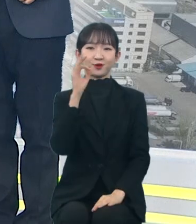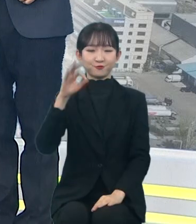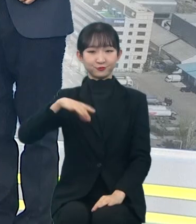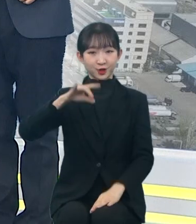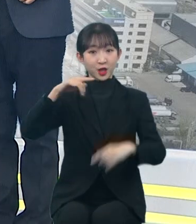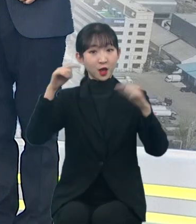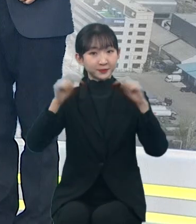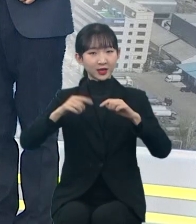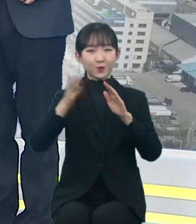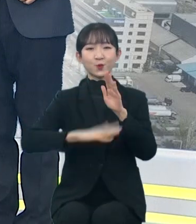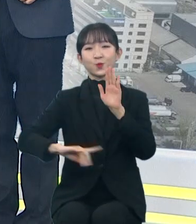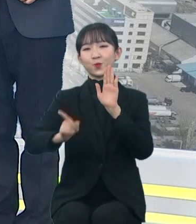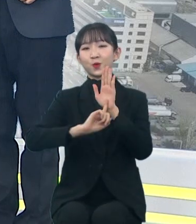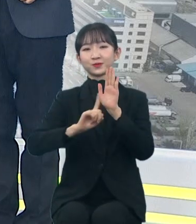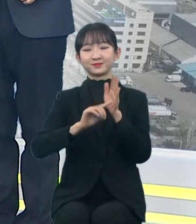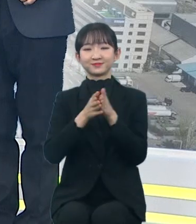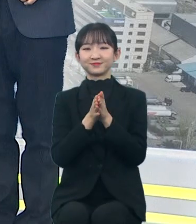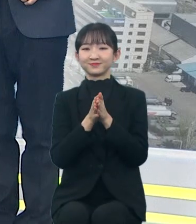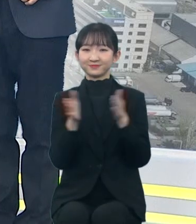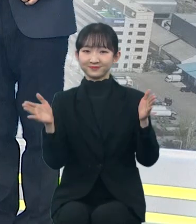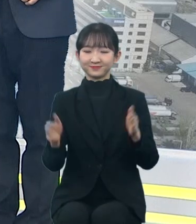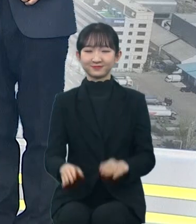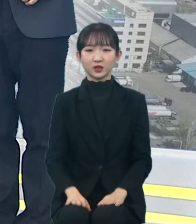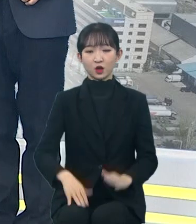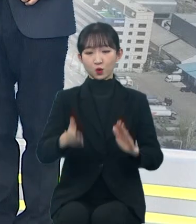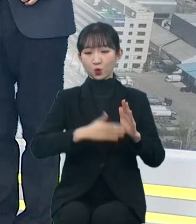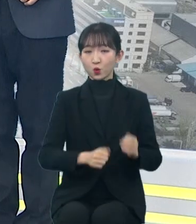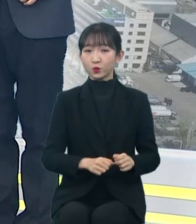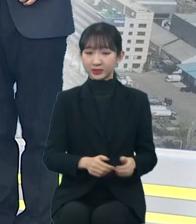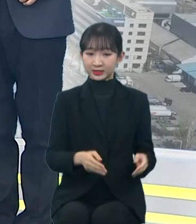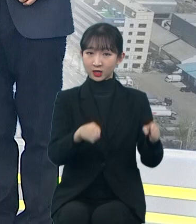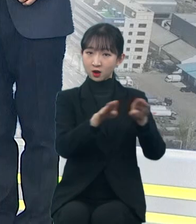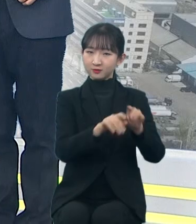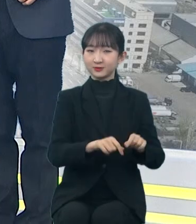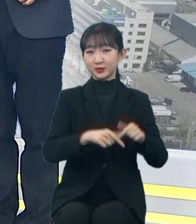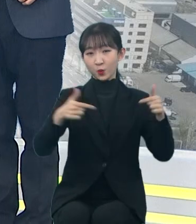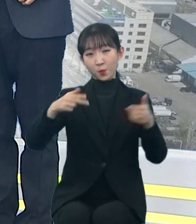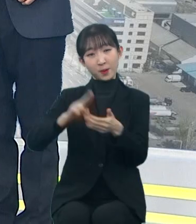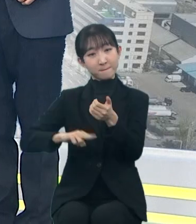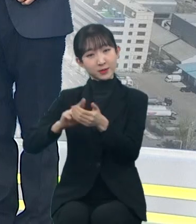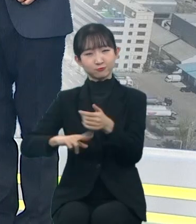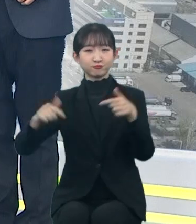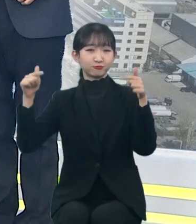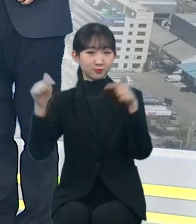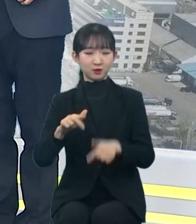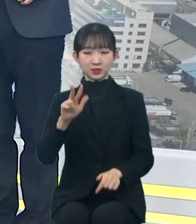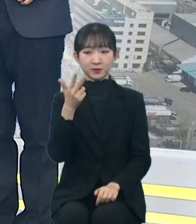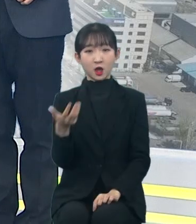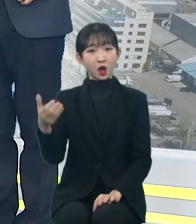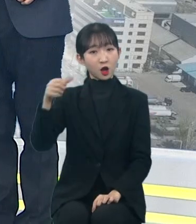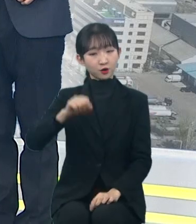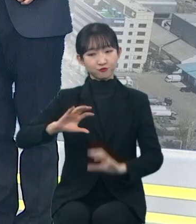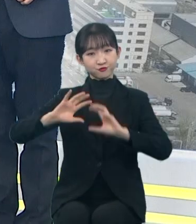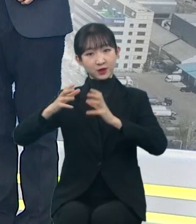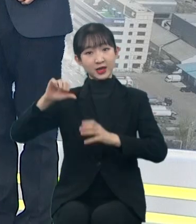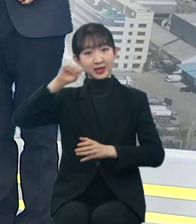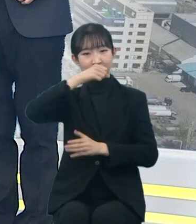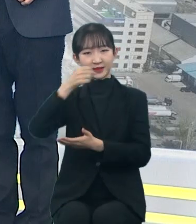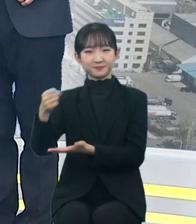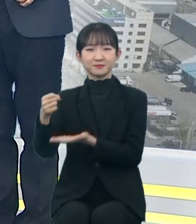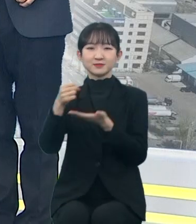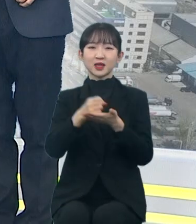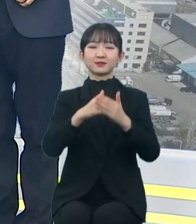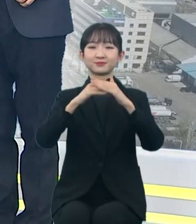대상자 공모에 나서기로 했습니다. 공공시설 비중은 늘리고 분양은 줄이면서 700억 원 규모의 국비를 확보하는